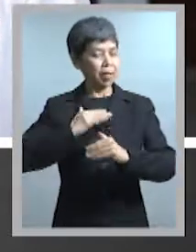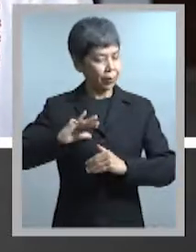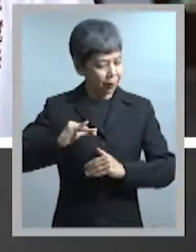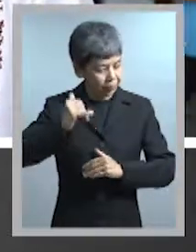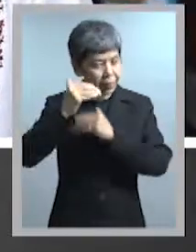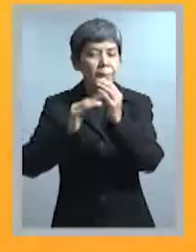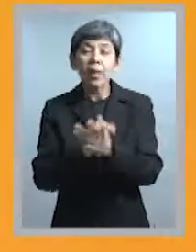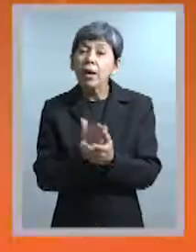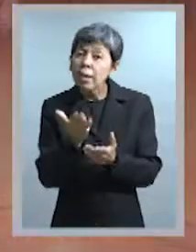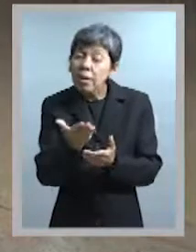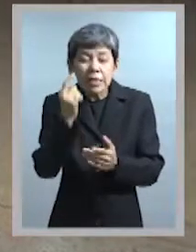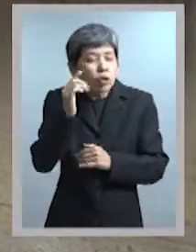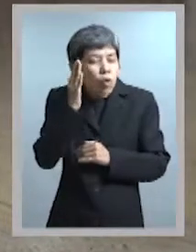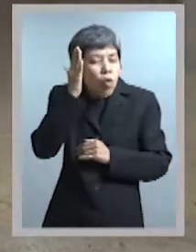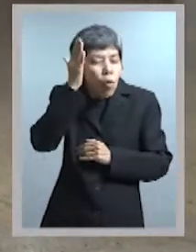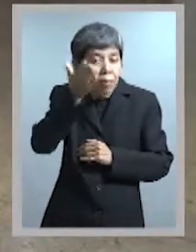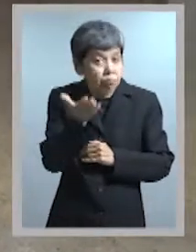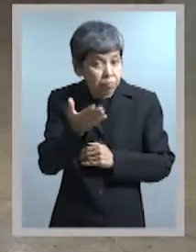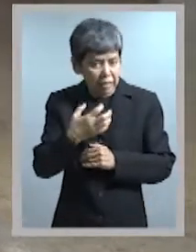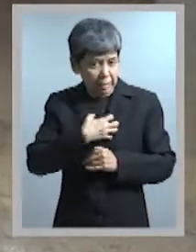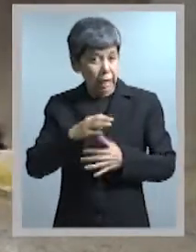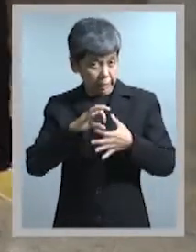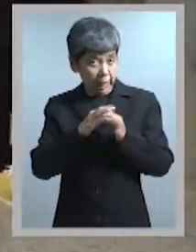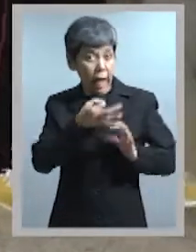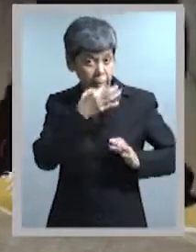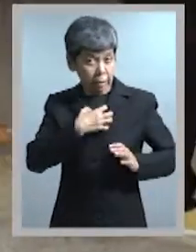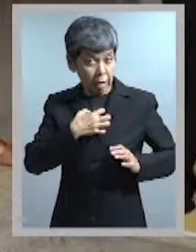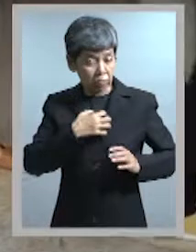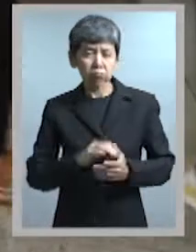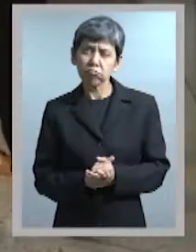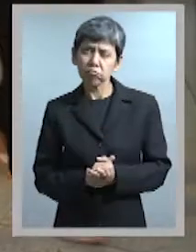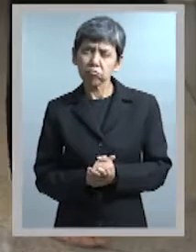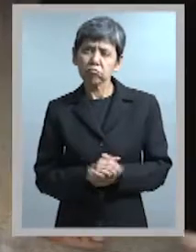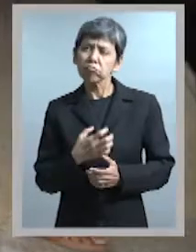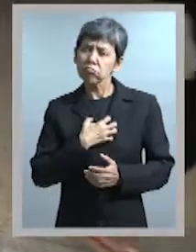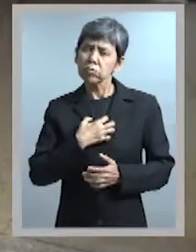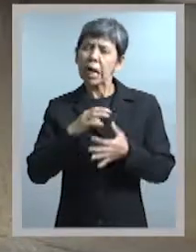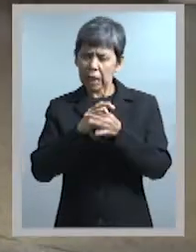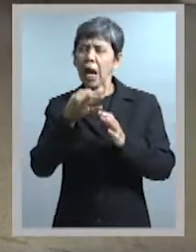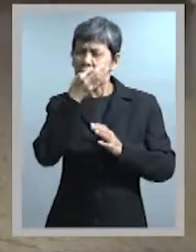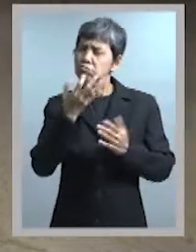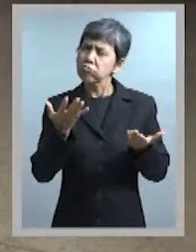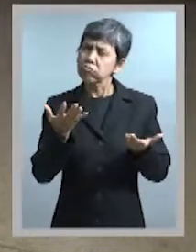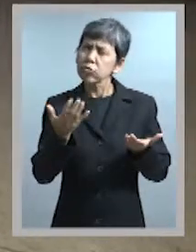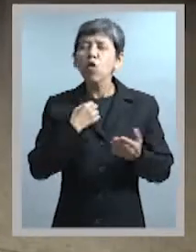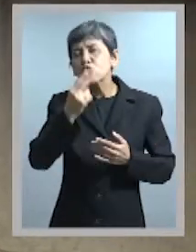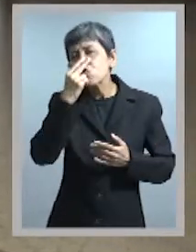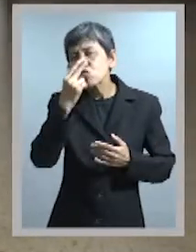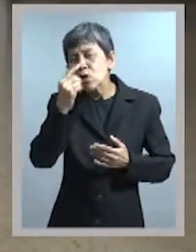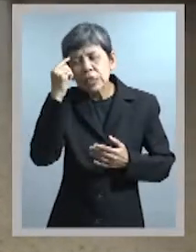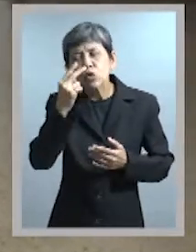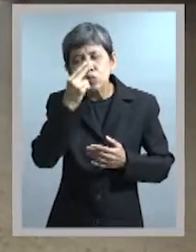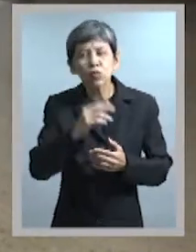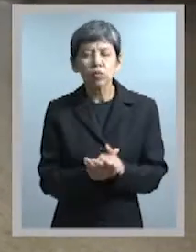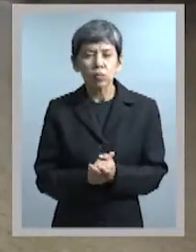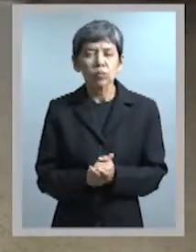องด้วยใช่ไหมครับแล้วน้องเกมคิดว่าอนาคตเนี่ยน้องเกมอยากเป็นนักกีฬาอาชีพไหม อนาคตอยากเป็นนักกีฬาอาชีพไหมอันนี้ก็ต้องล